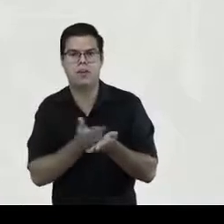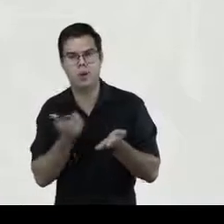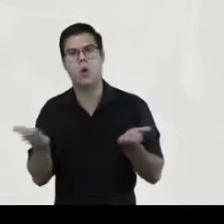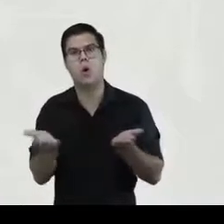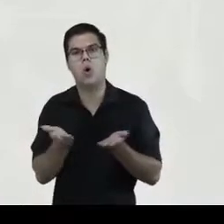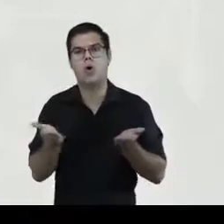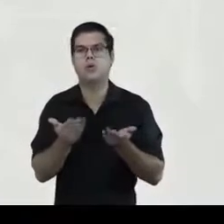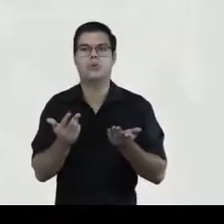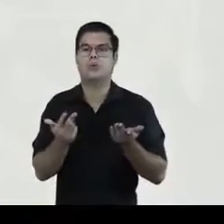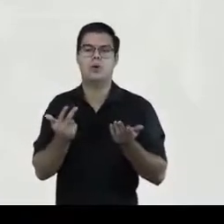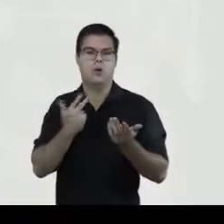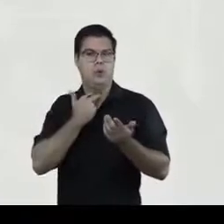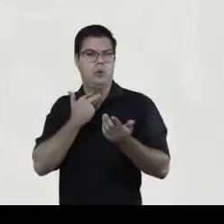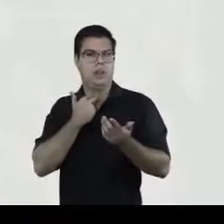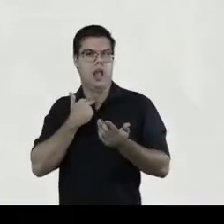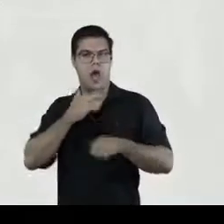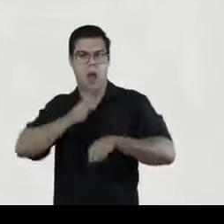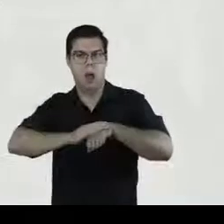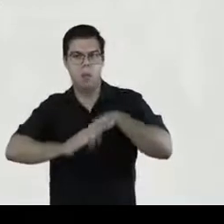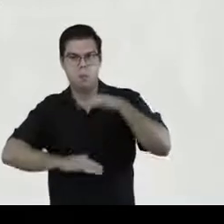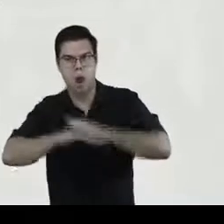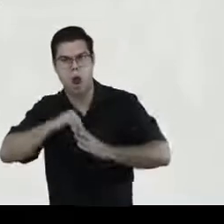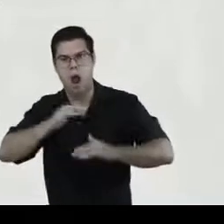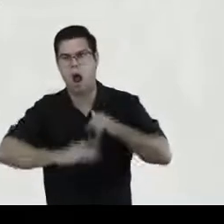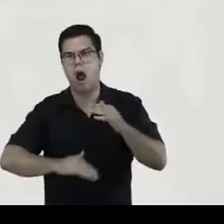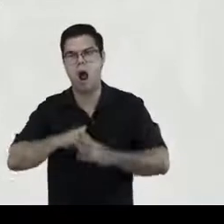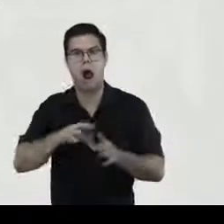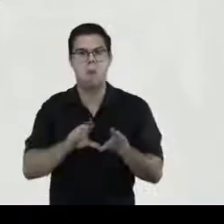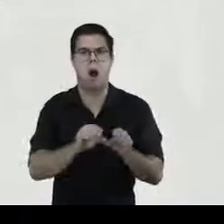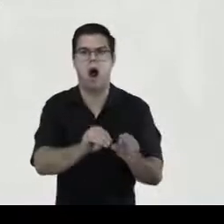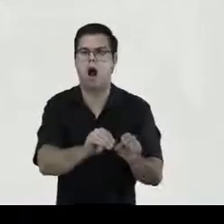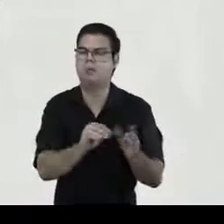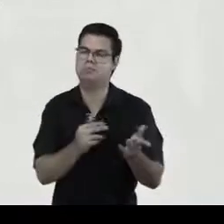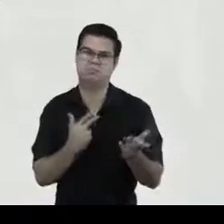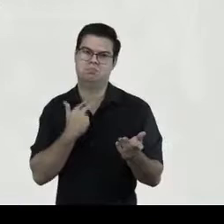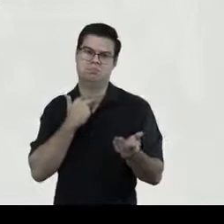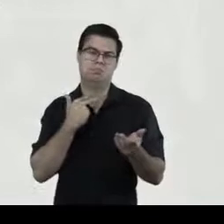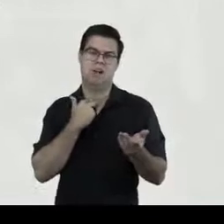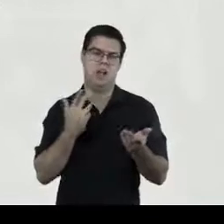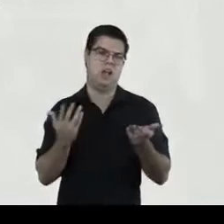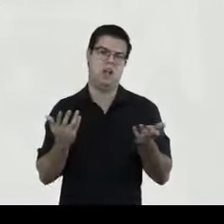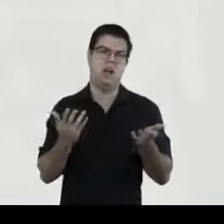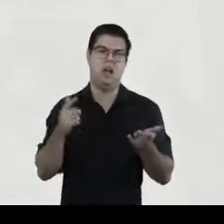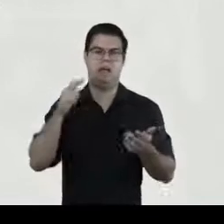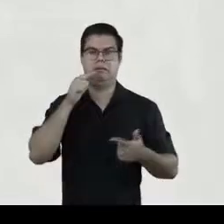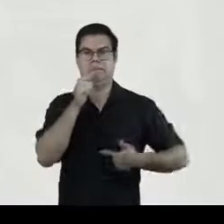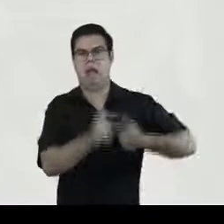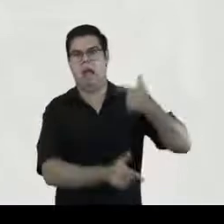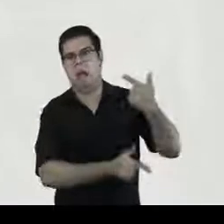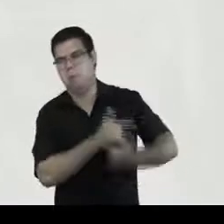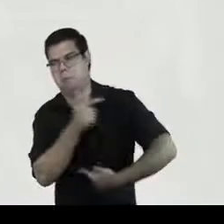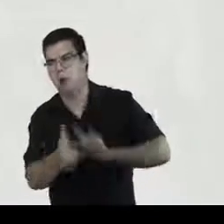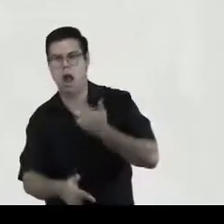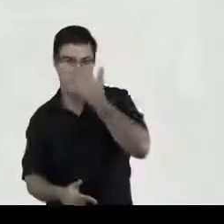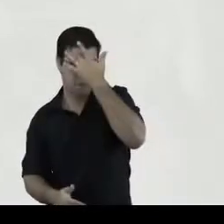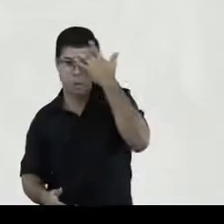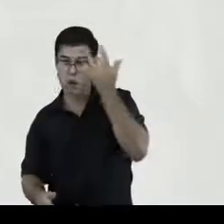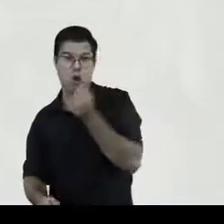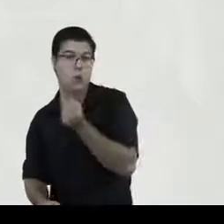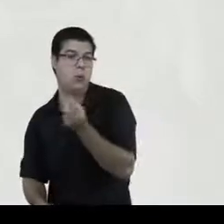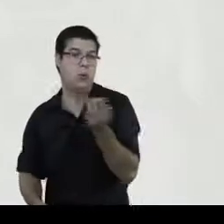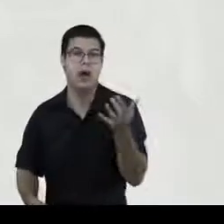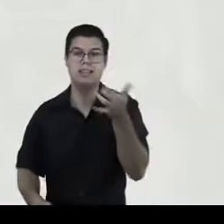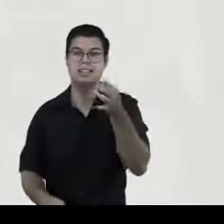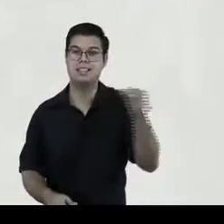wäre eine Aufgabe für 100 Personen für 100 Jahre oder Ähnliches. Das ist vollkommen unverhältnismäßig. So geht es